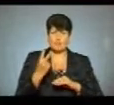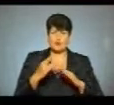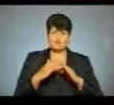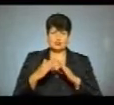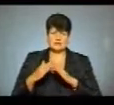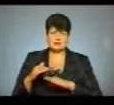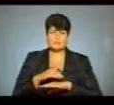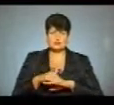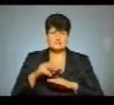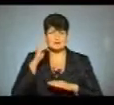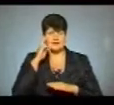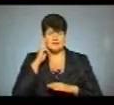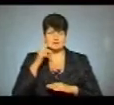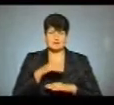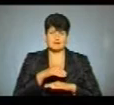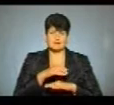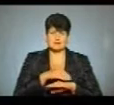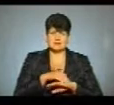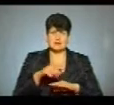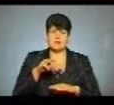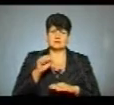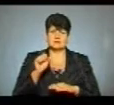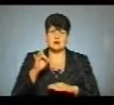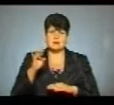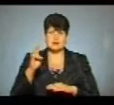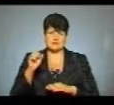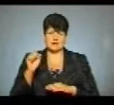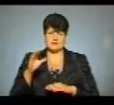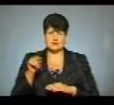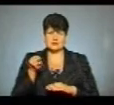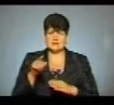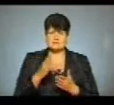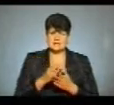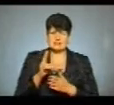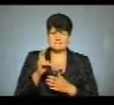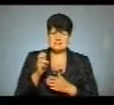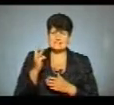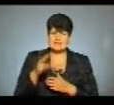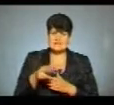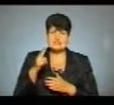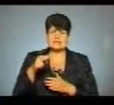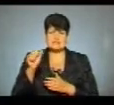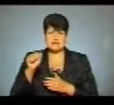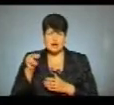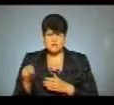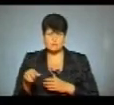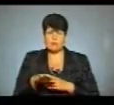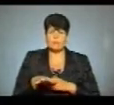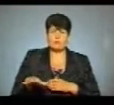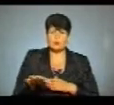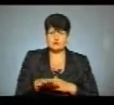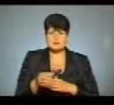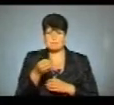між вулицями Київської і Тернавського в Тернополі. На цій території розташовано 230 дачних земельних ділянок, площа яких